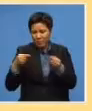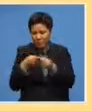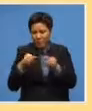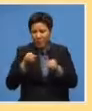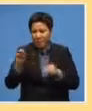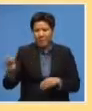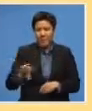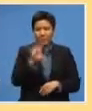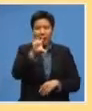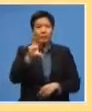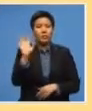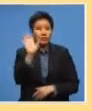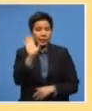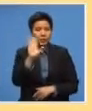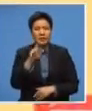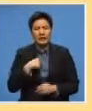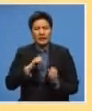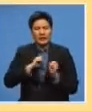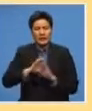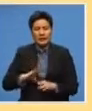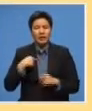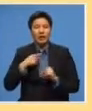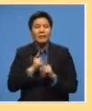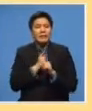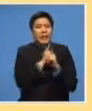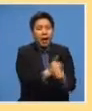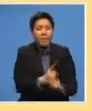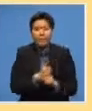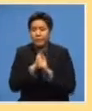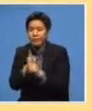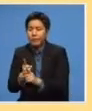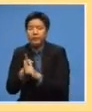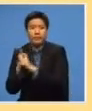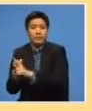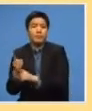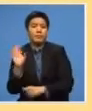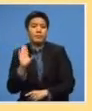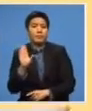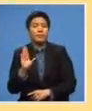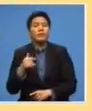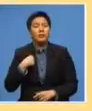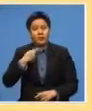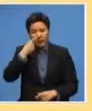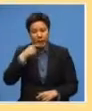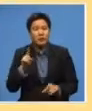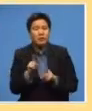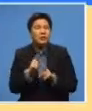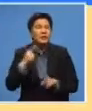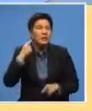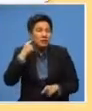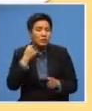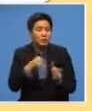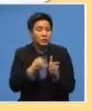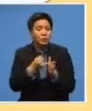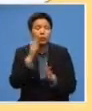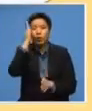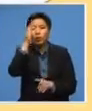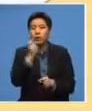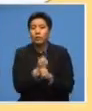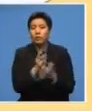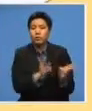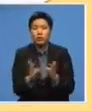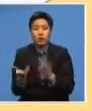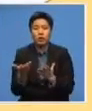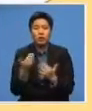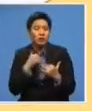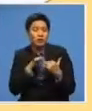เลยนะบางทีก็โกรธแค้นเกลียดชังตามเขาไปหมดอะนะผูกปันง่ายเหลือเกินประเทศไทยวันหน้าแล้วจะทำยังไงในการ